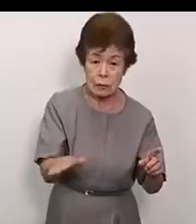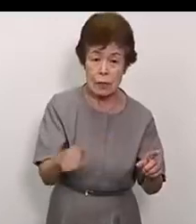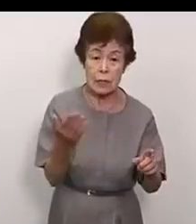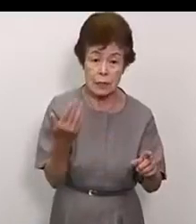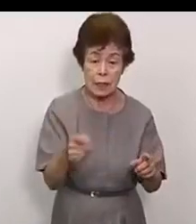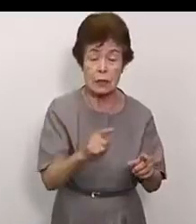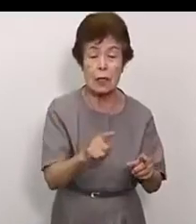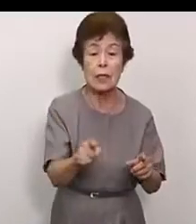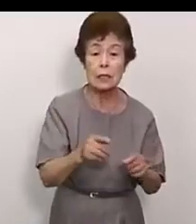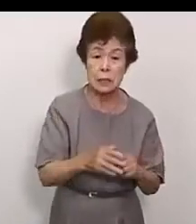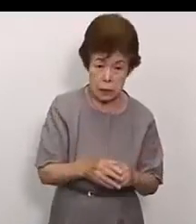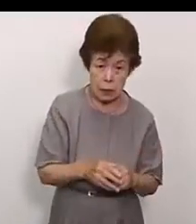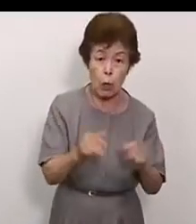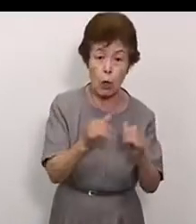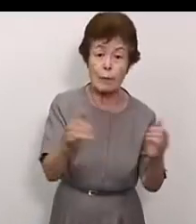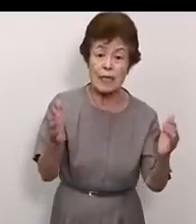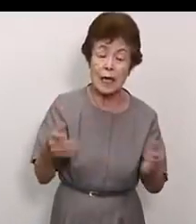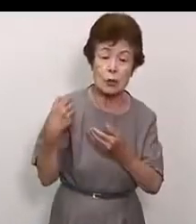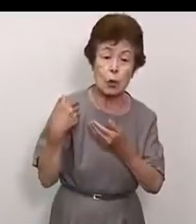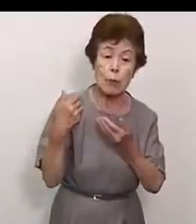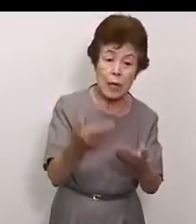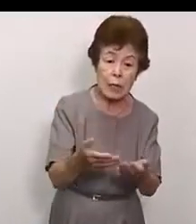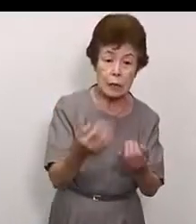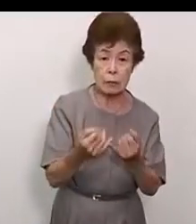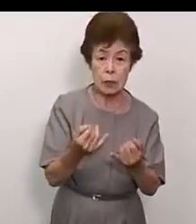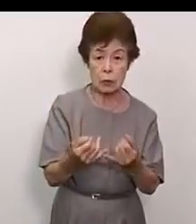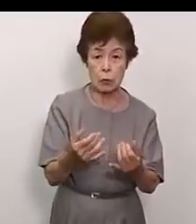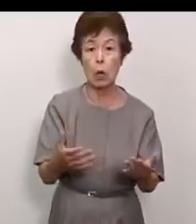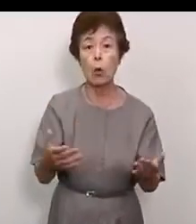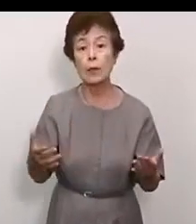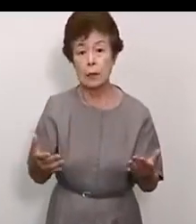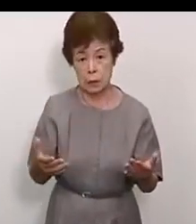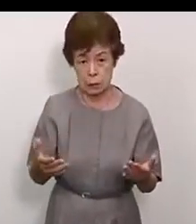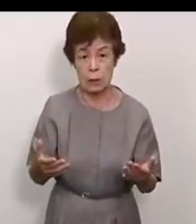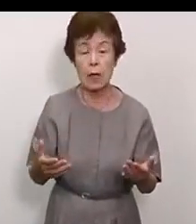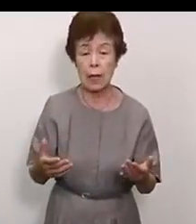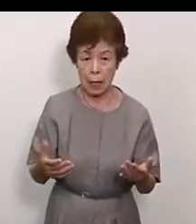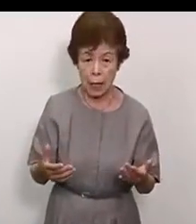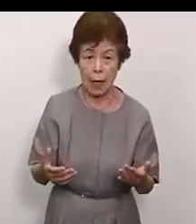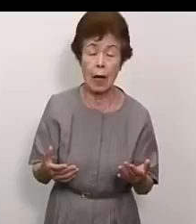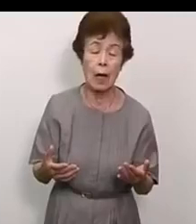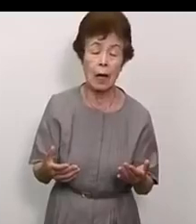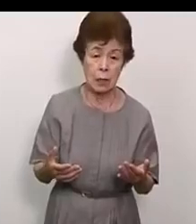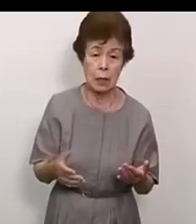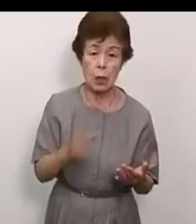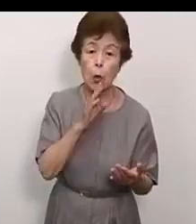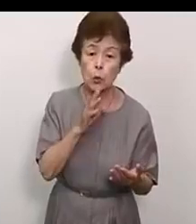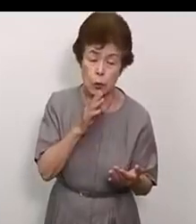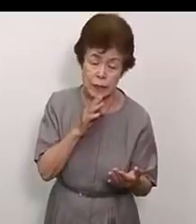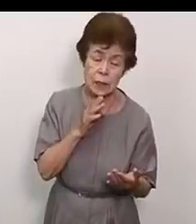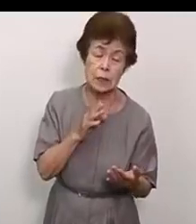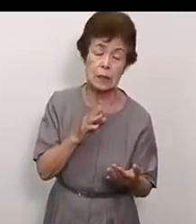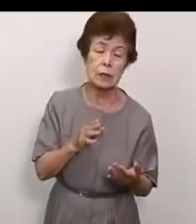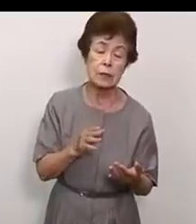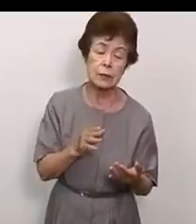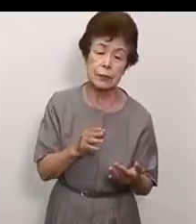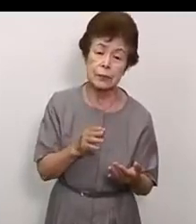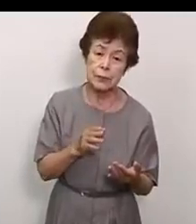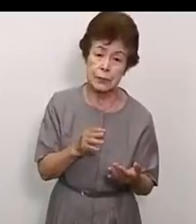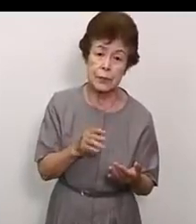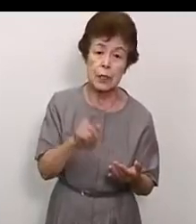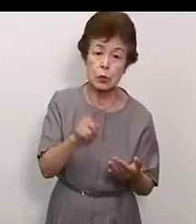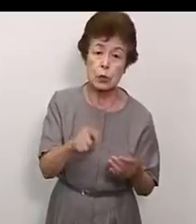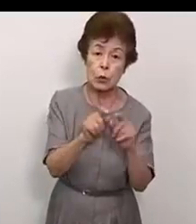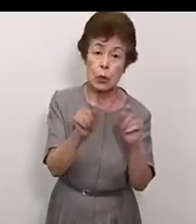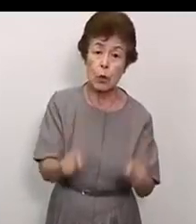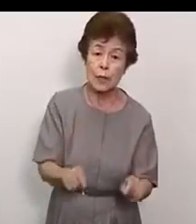ても民間にお任せっていう感じのものが多いですよね。だから本当にそういうような問